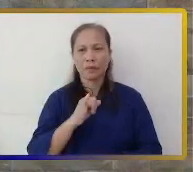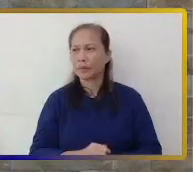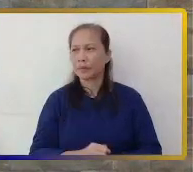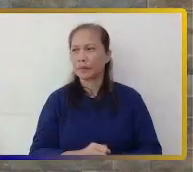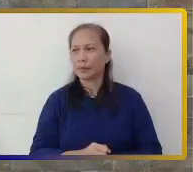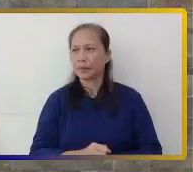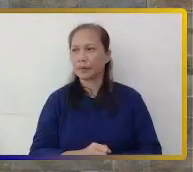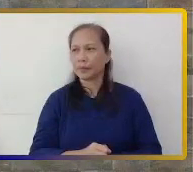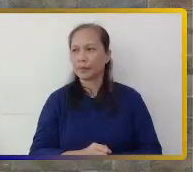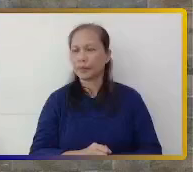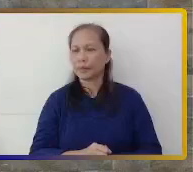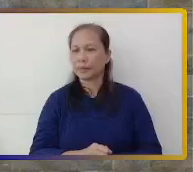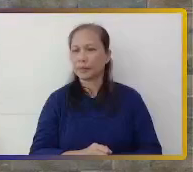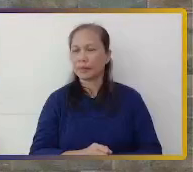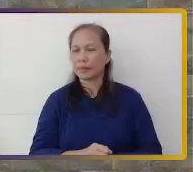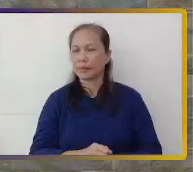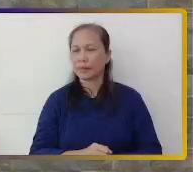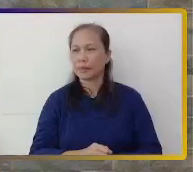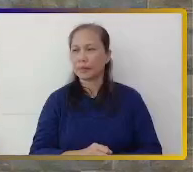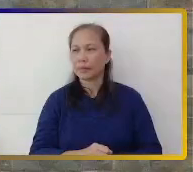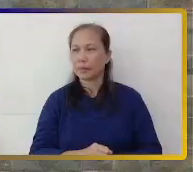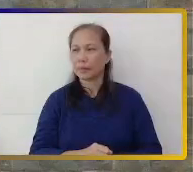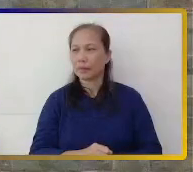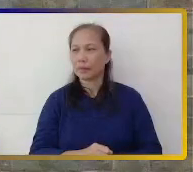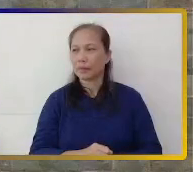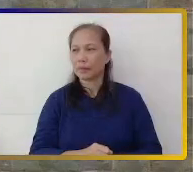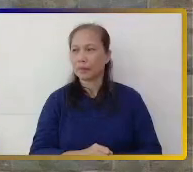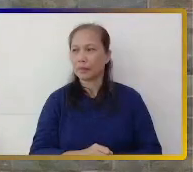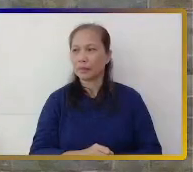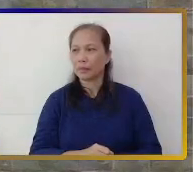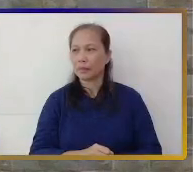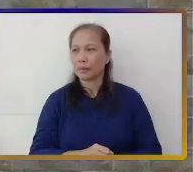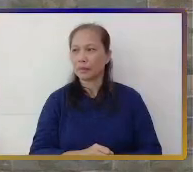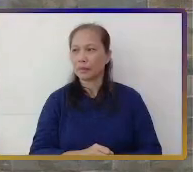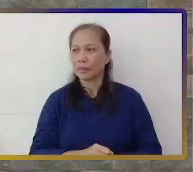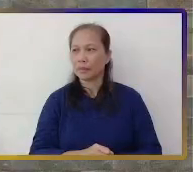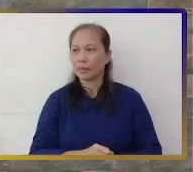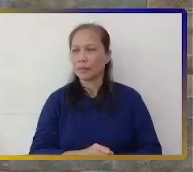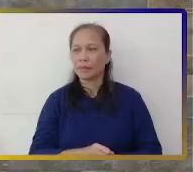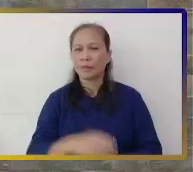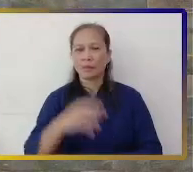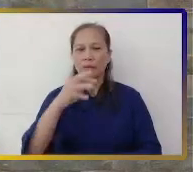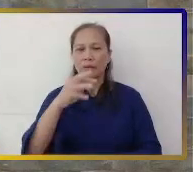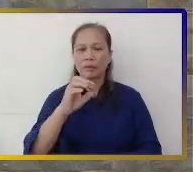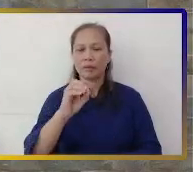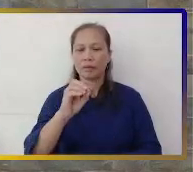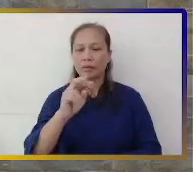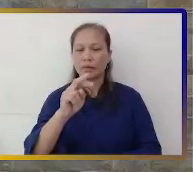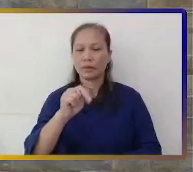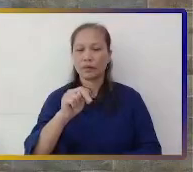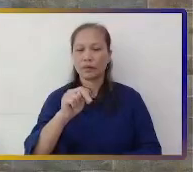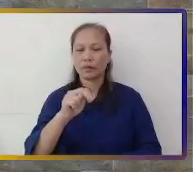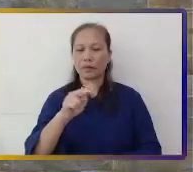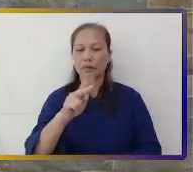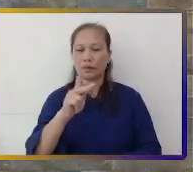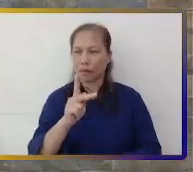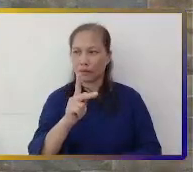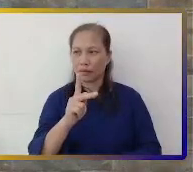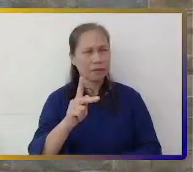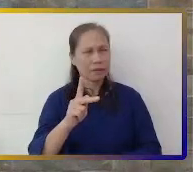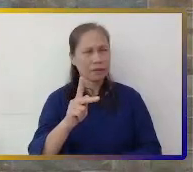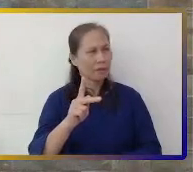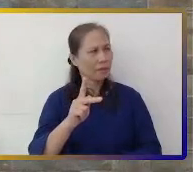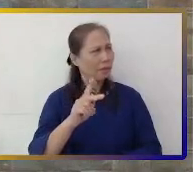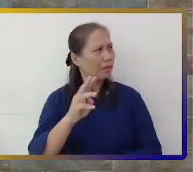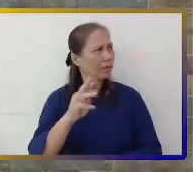kumbaga sa mas pamilyar po sa ating salita He is a monk Okay Mon hea you see